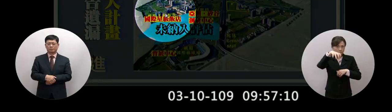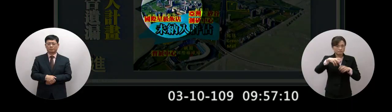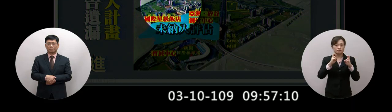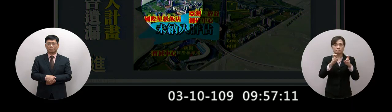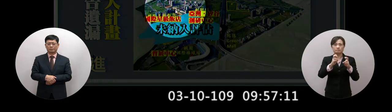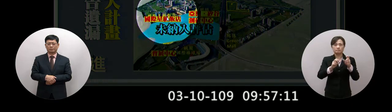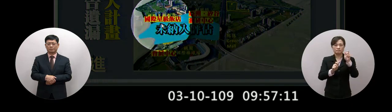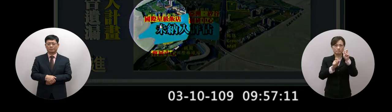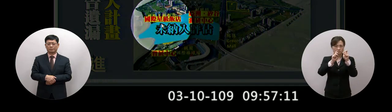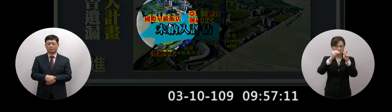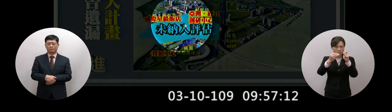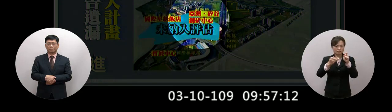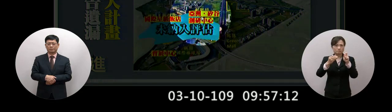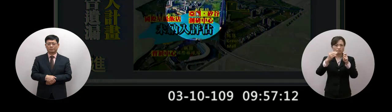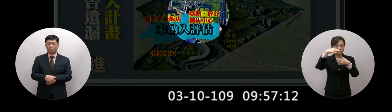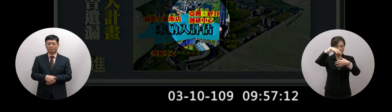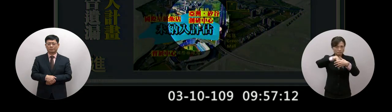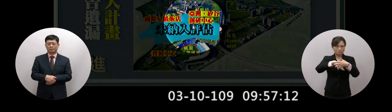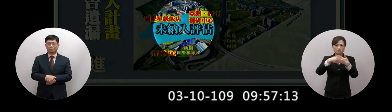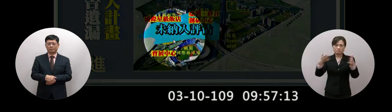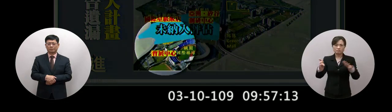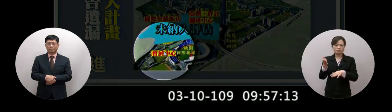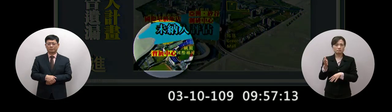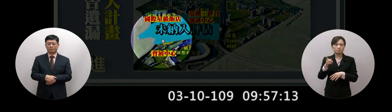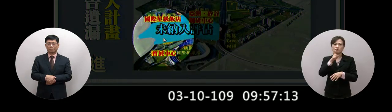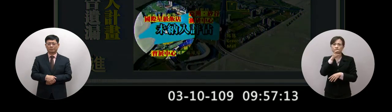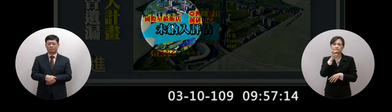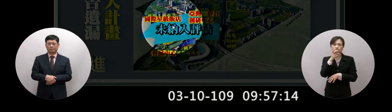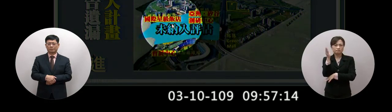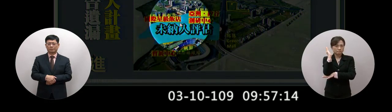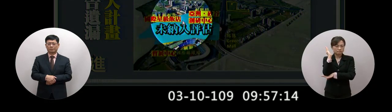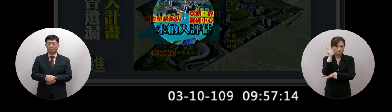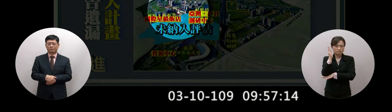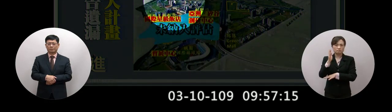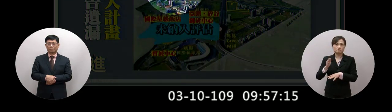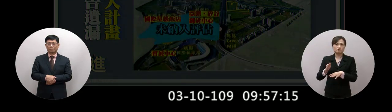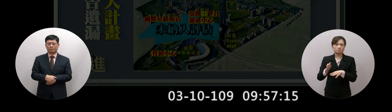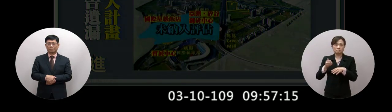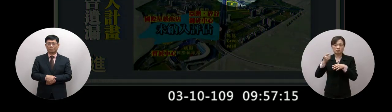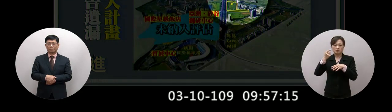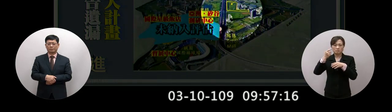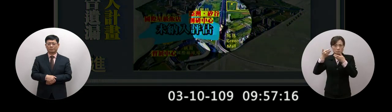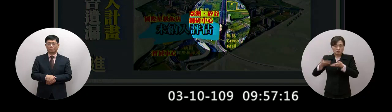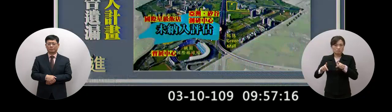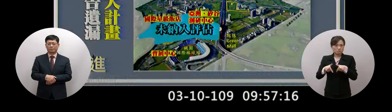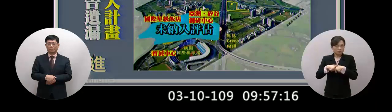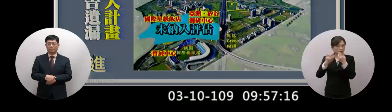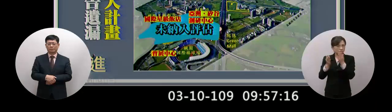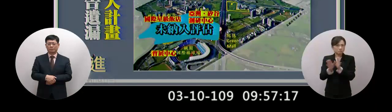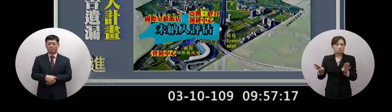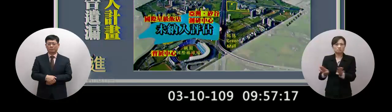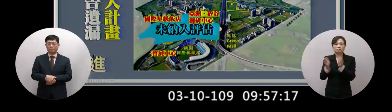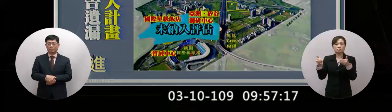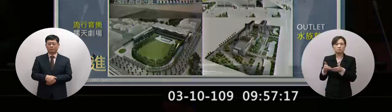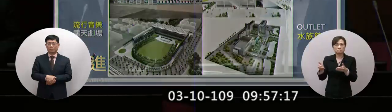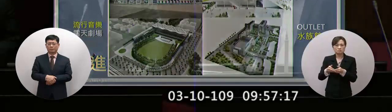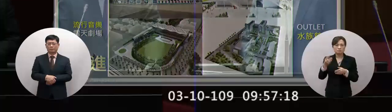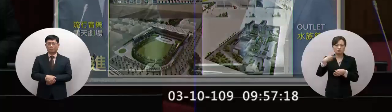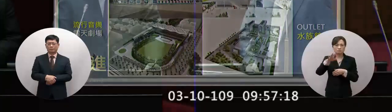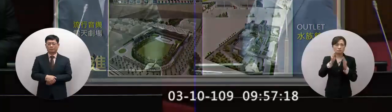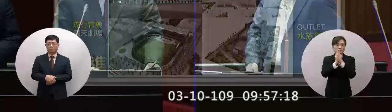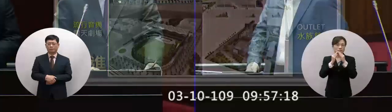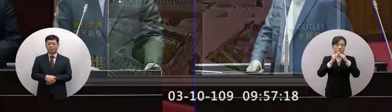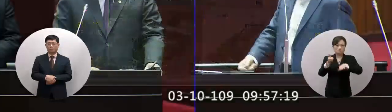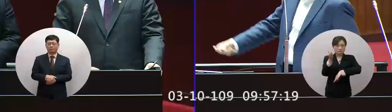括中央政府的很多开发的一个重心已经启动的都在这里，还有很多桃园市政